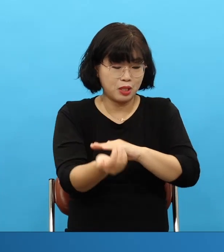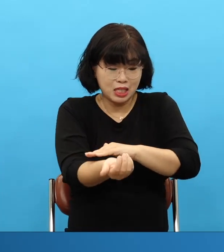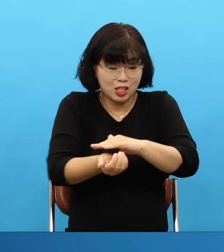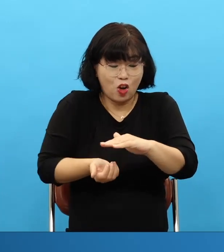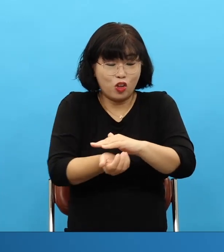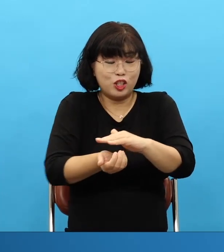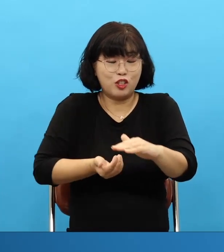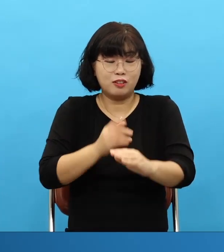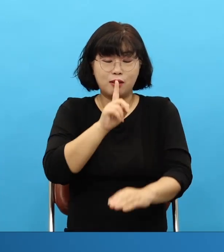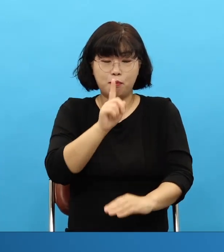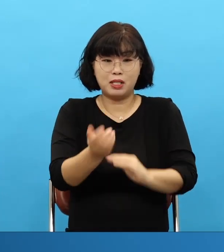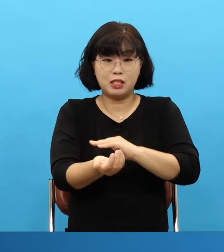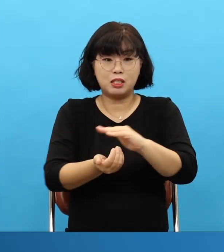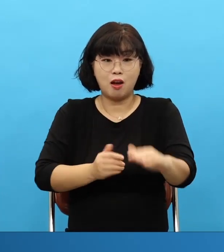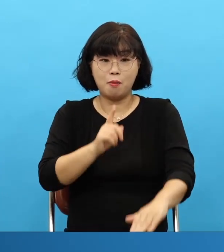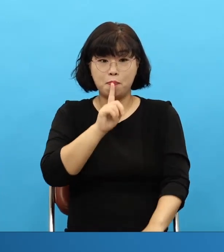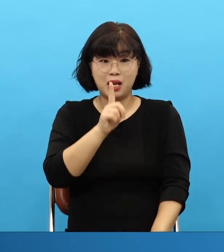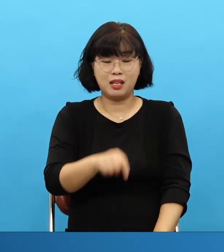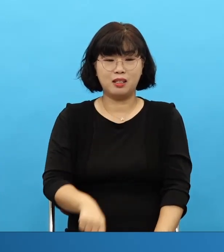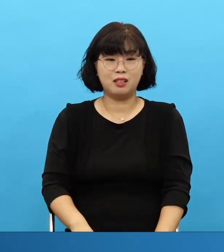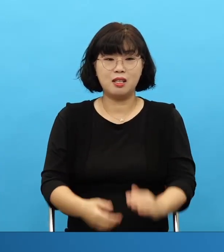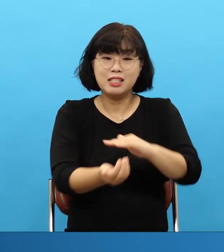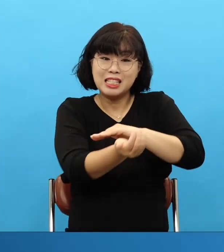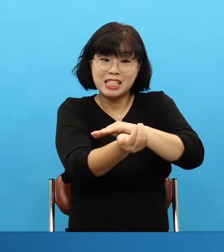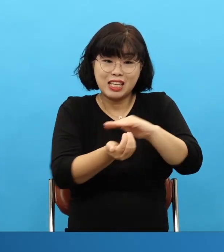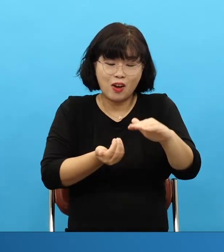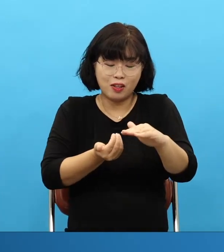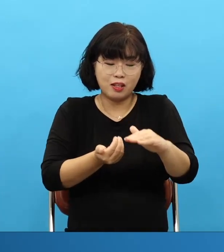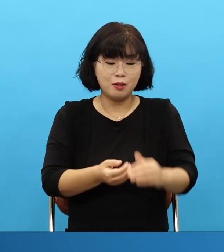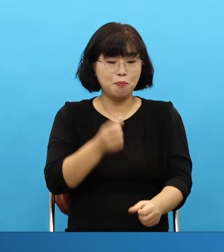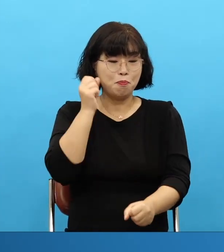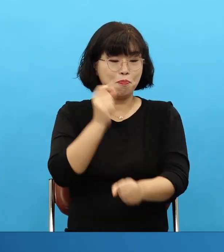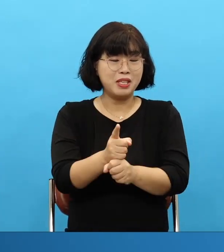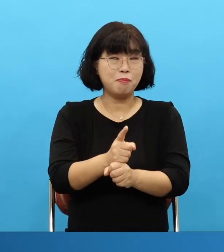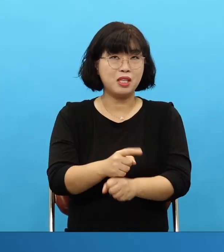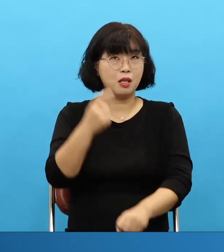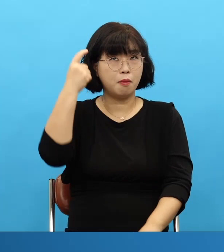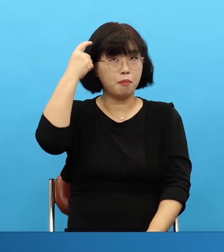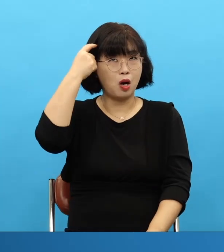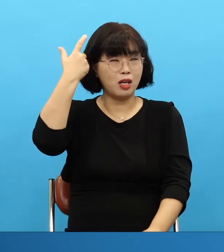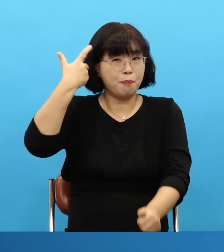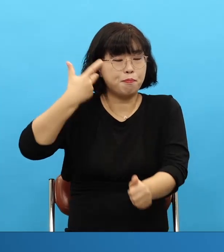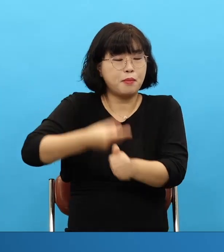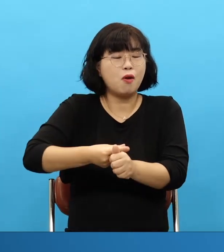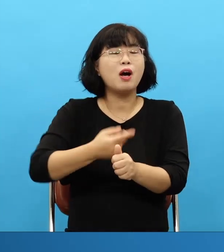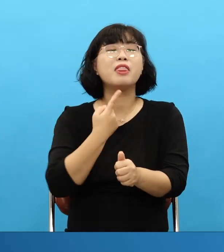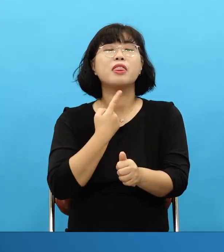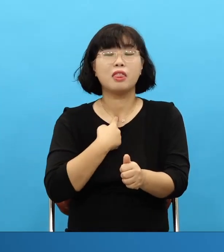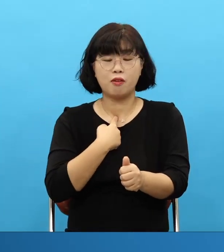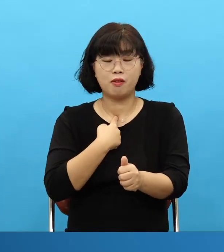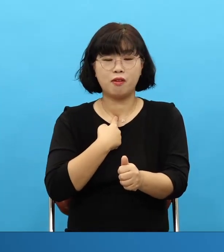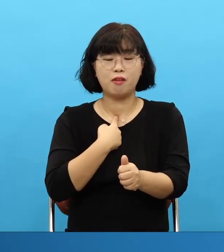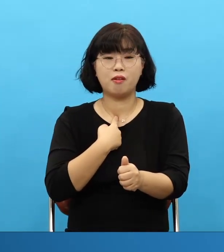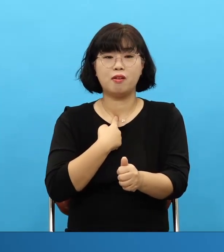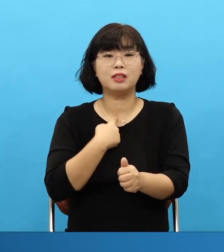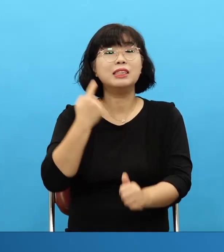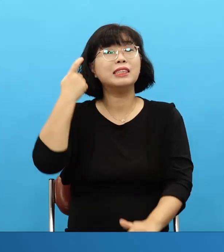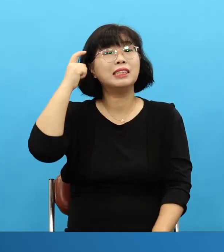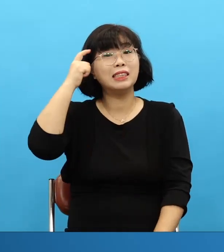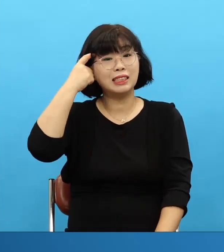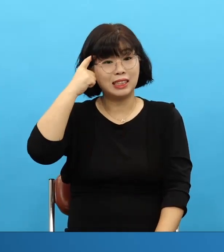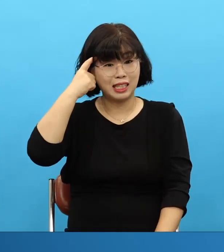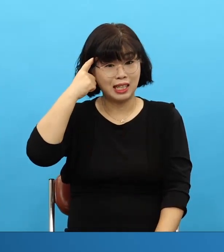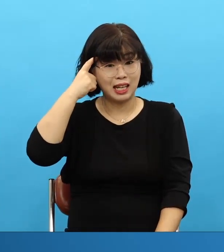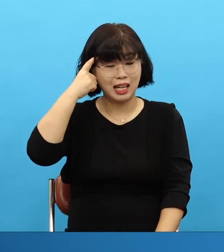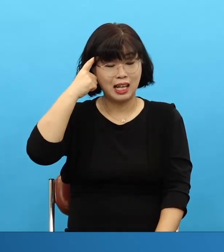안에 들어왔단 말이죠. And this has come into us. 이래가지고 이게 지금 이 비유가